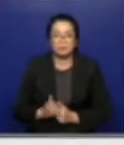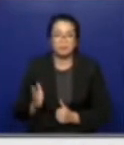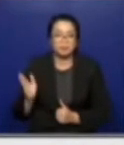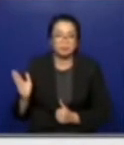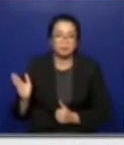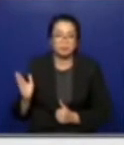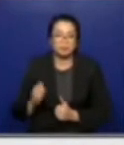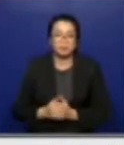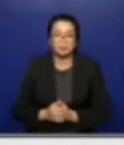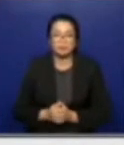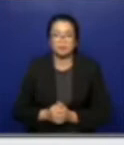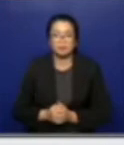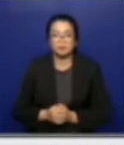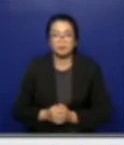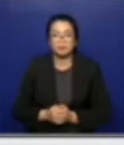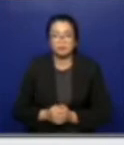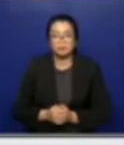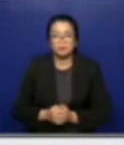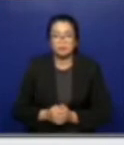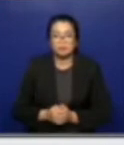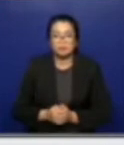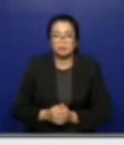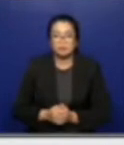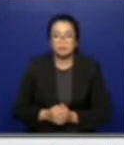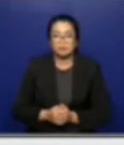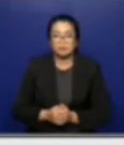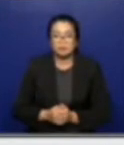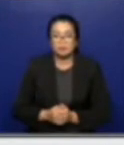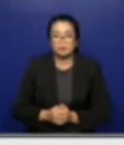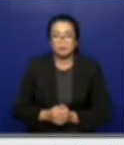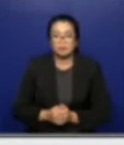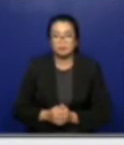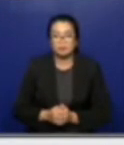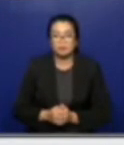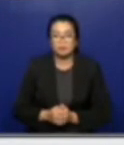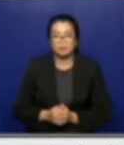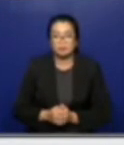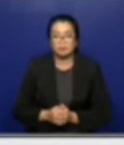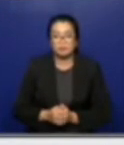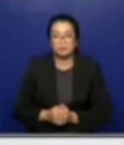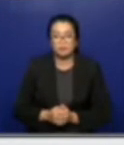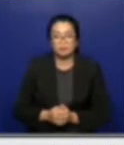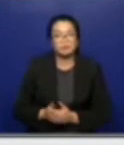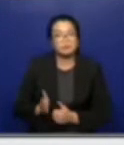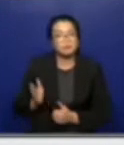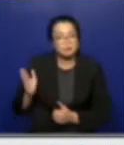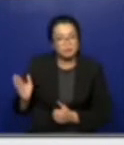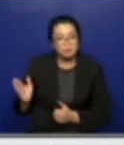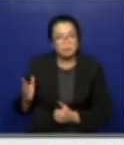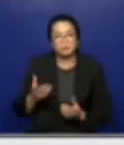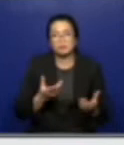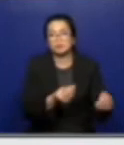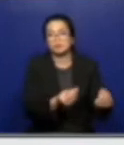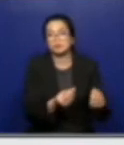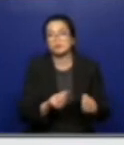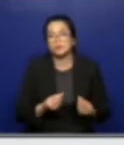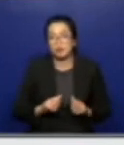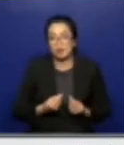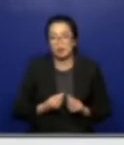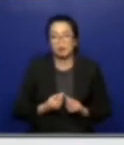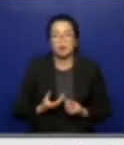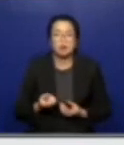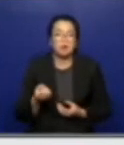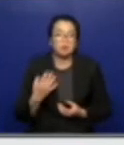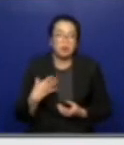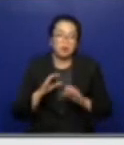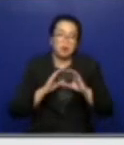ถ้าอย่างนั้นผมขอไปถึงนโยบายเลยแล้วกันขึ้นมาพอดีนะครับนี่คือสิ่งที่เราได้รับจากรัฐบาลนี่คือสิ่งที่เราได้รับ